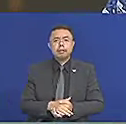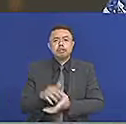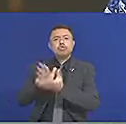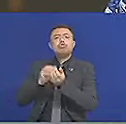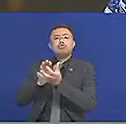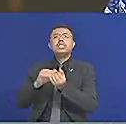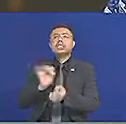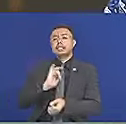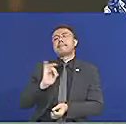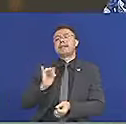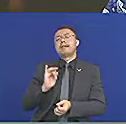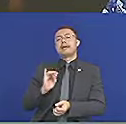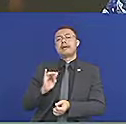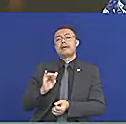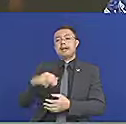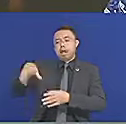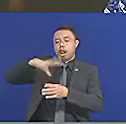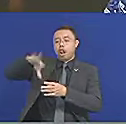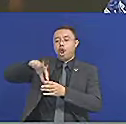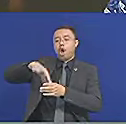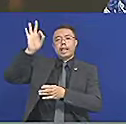Judi. Lotre,